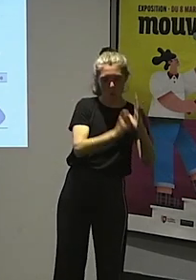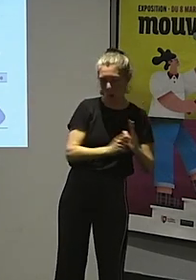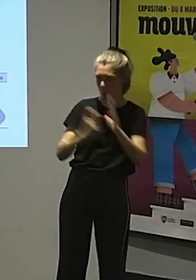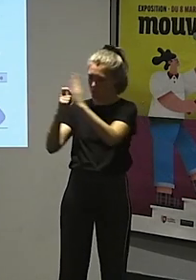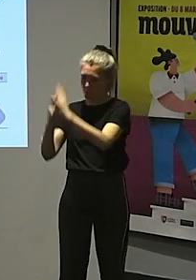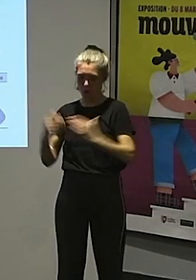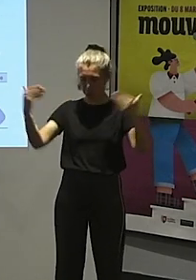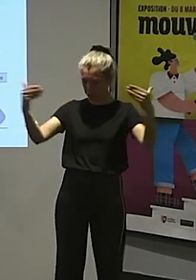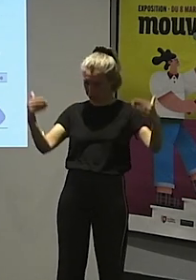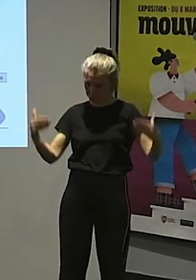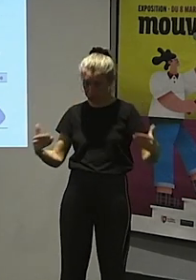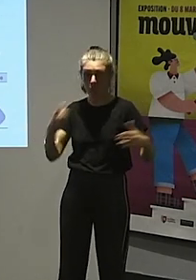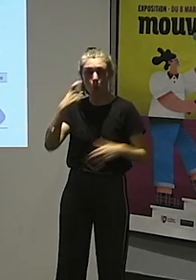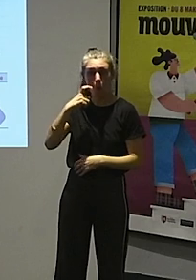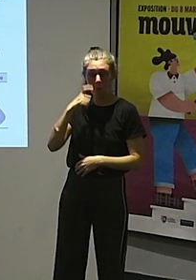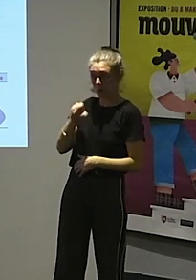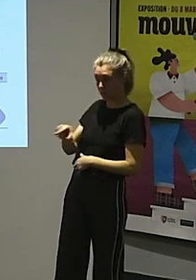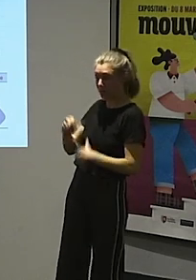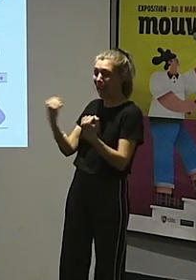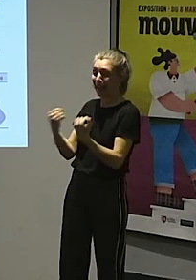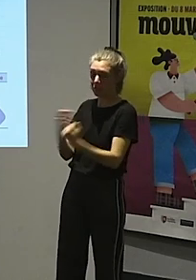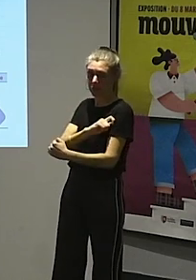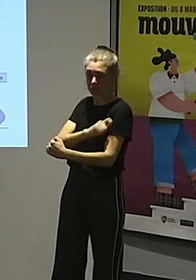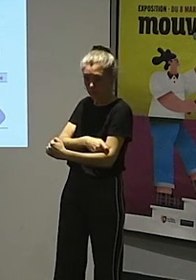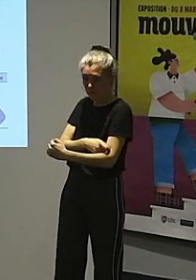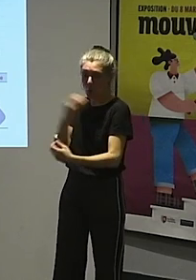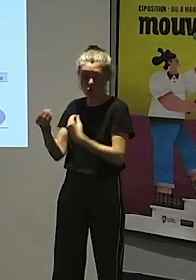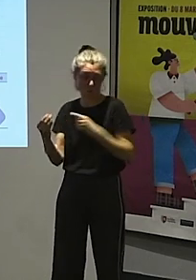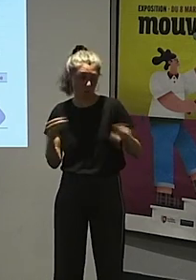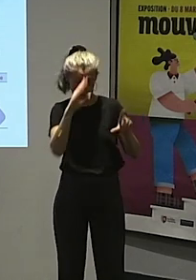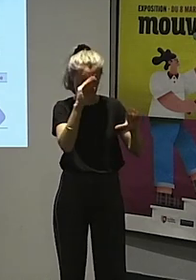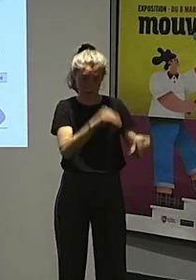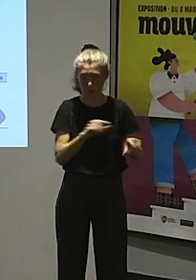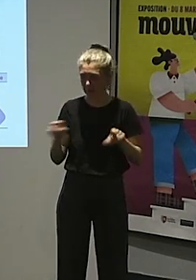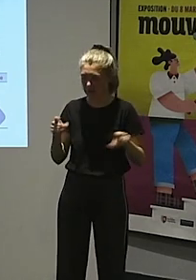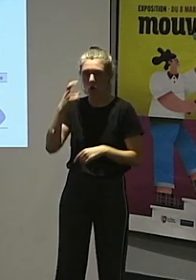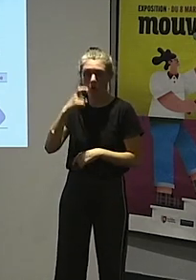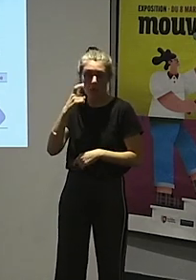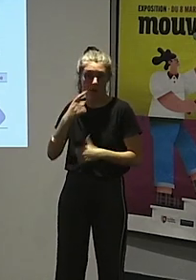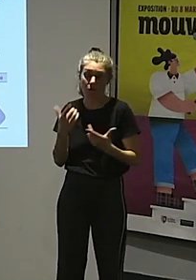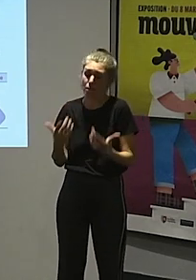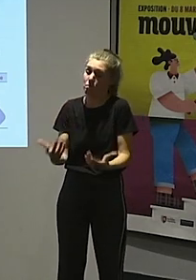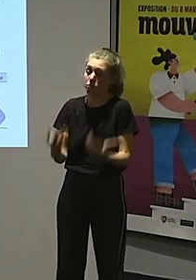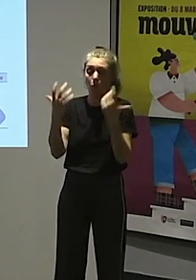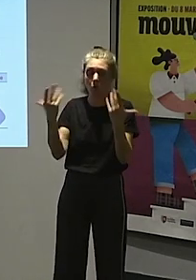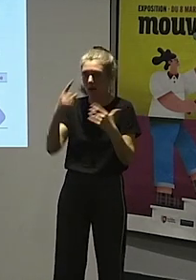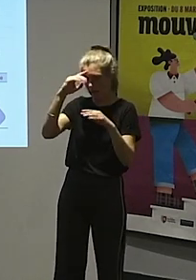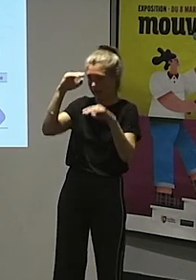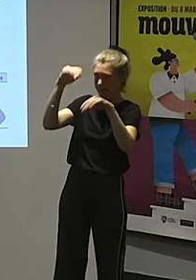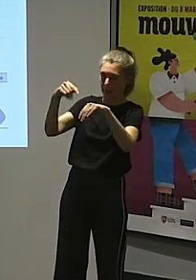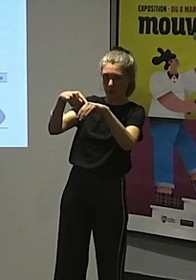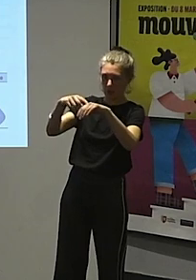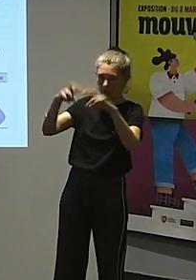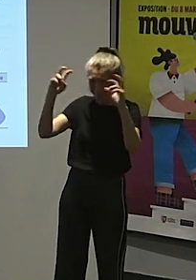se rend compte que pour l'activité physique, tout comme pour l'antidépresseur, il y a une réduction des symptômes dépressifs. C'est ce que j'avais montré dans